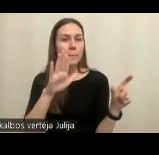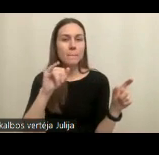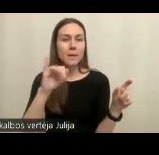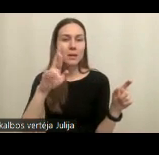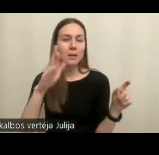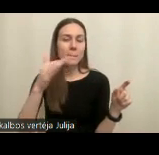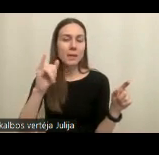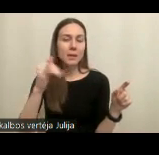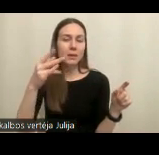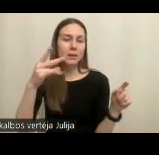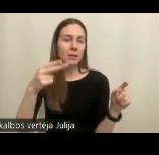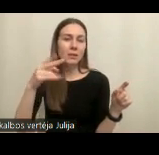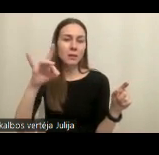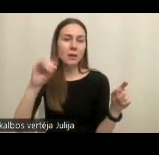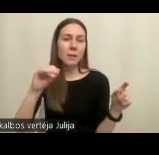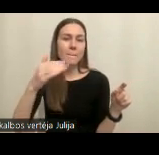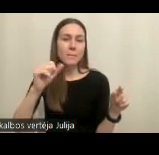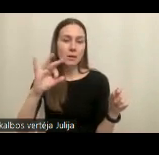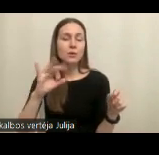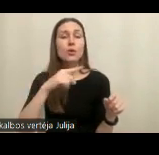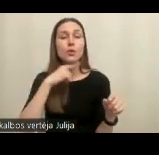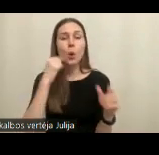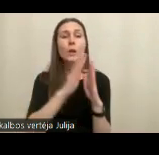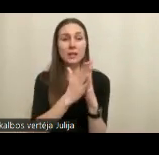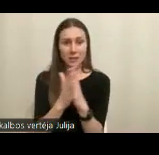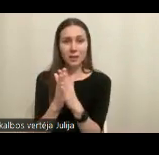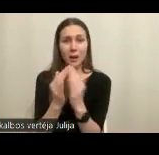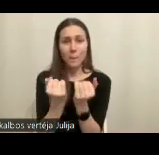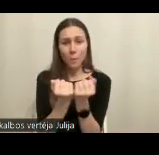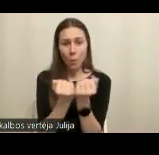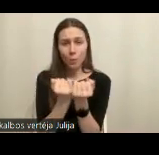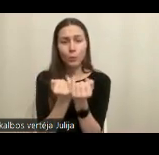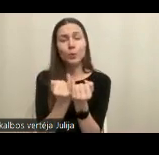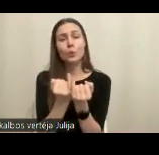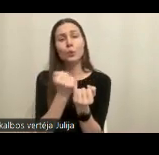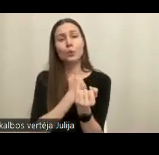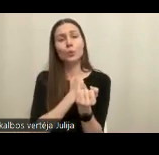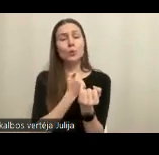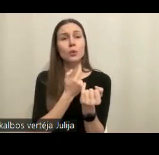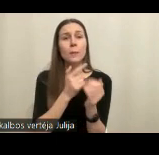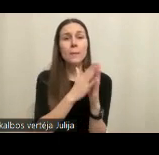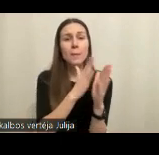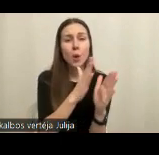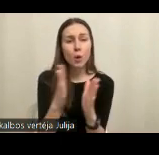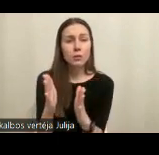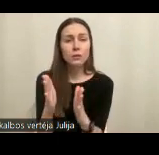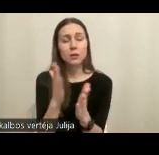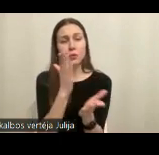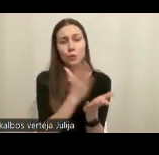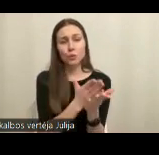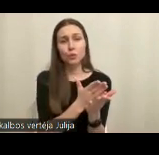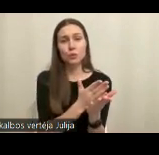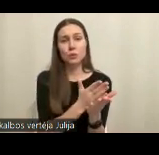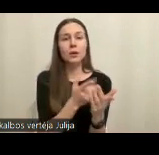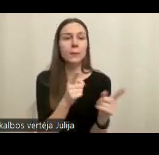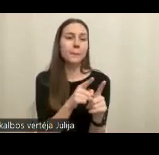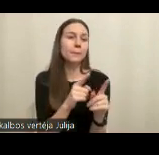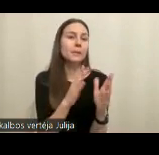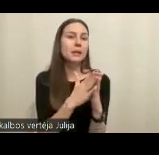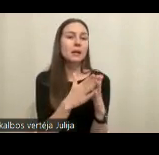kuri taip turi labai daug fizinių knygų mokyklų ir turi, biblioteką, galima sakyti, knygų